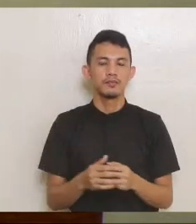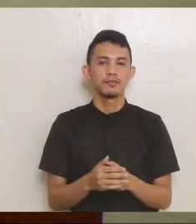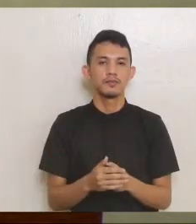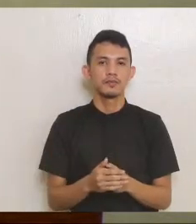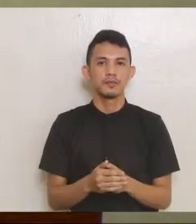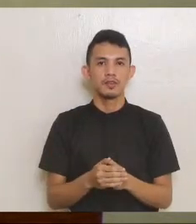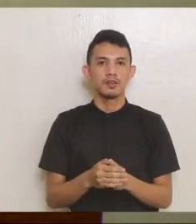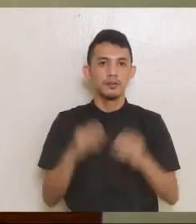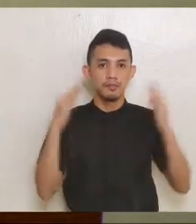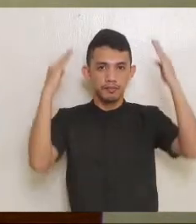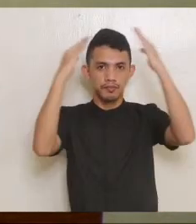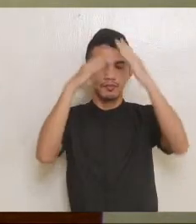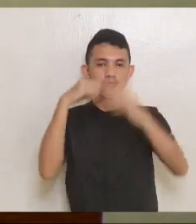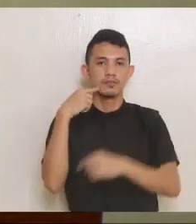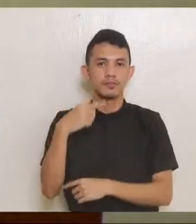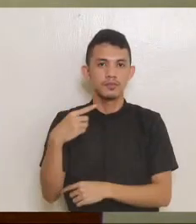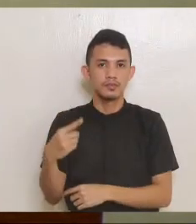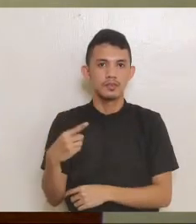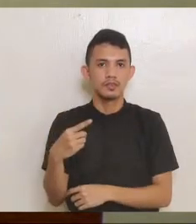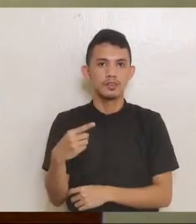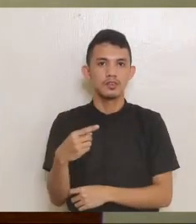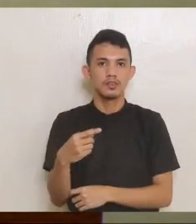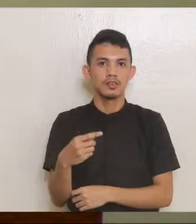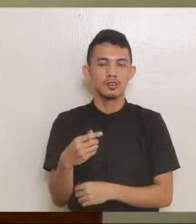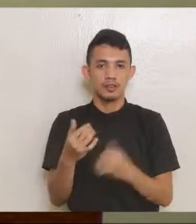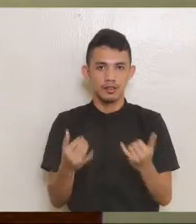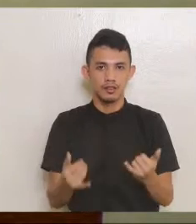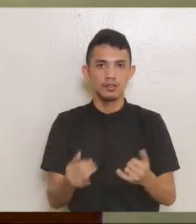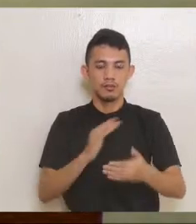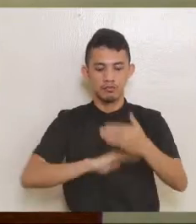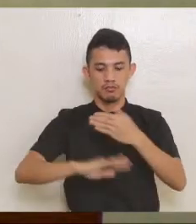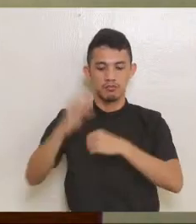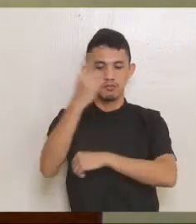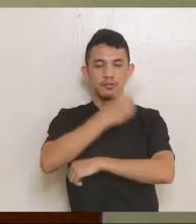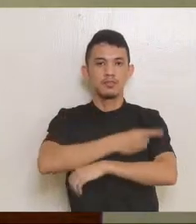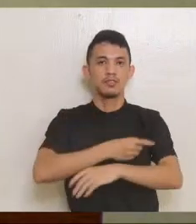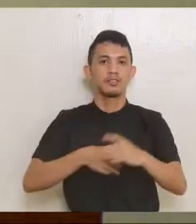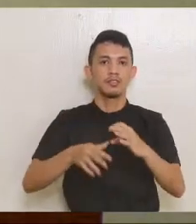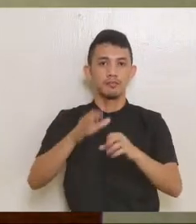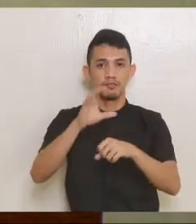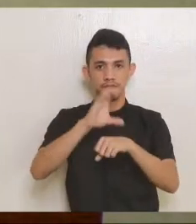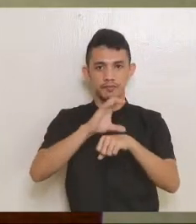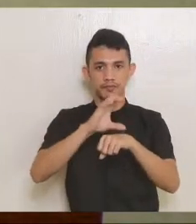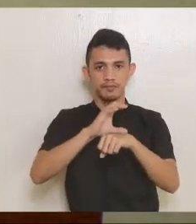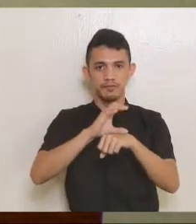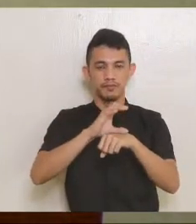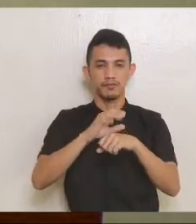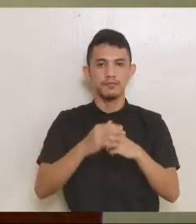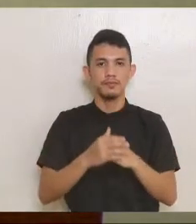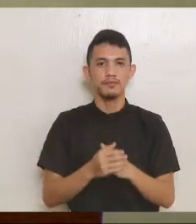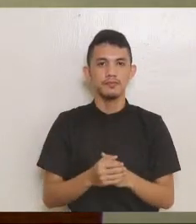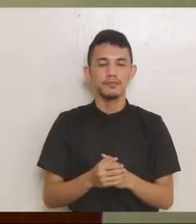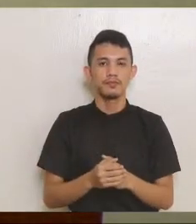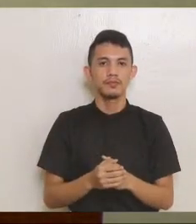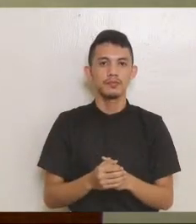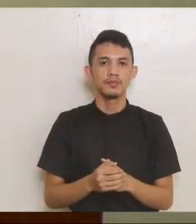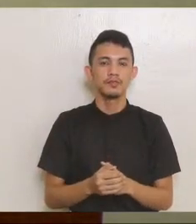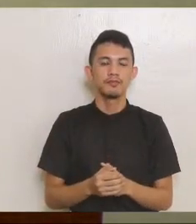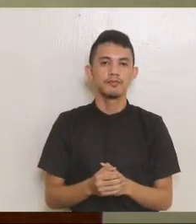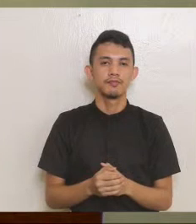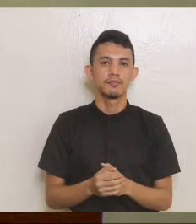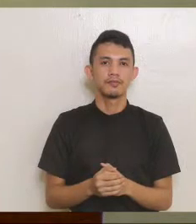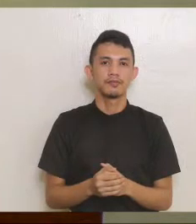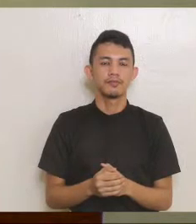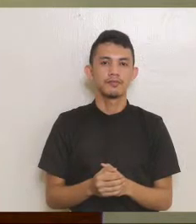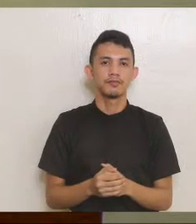kanang birthday karon sa atong simbahan. Magmao po na ang atong kasagaran nga mga i-greet